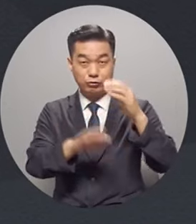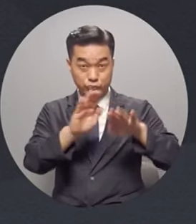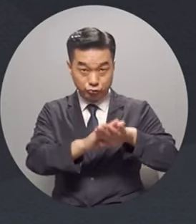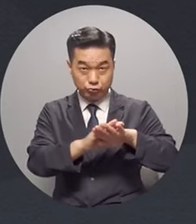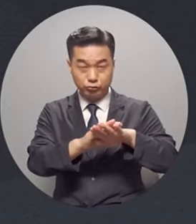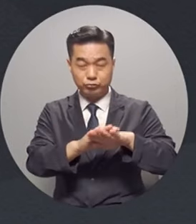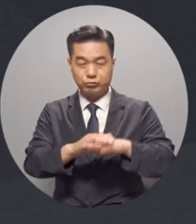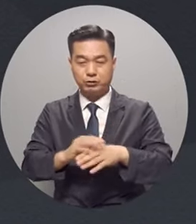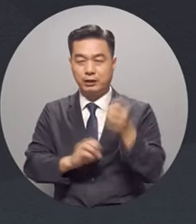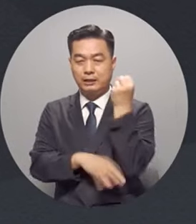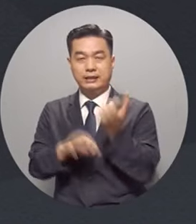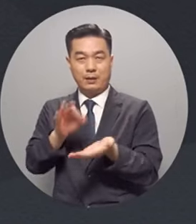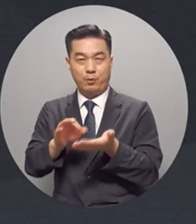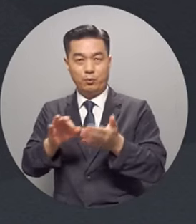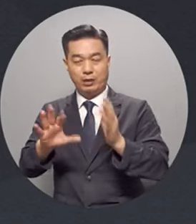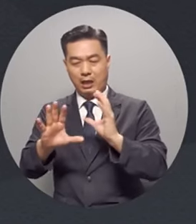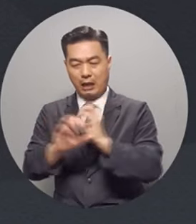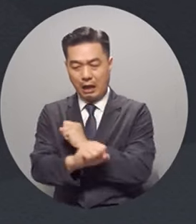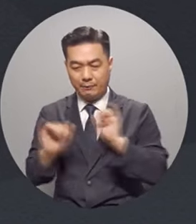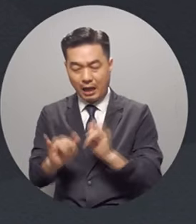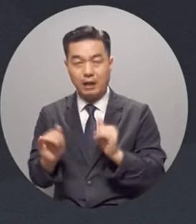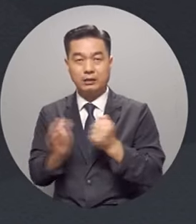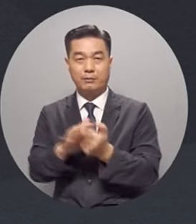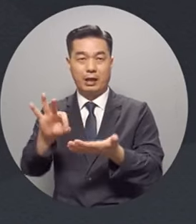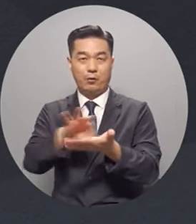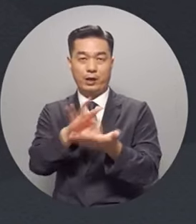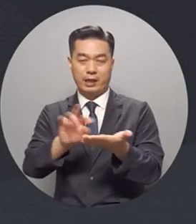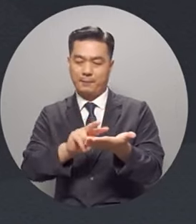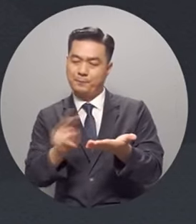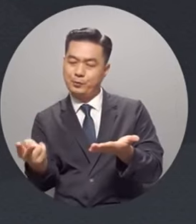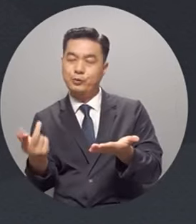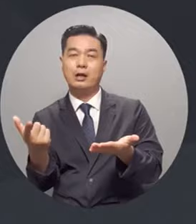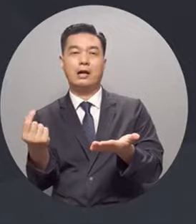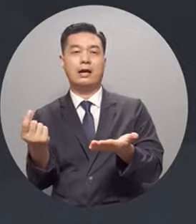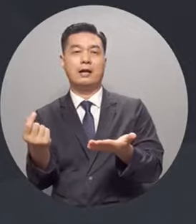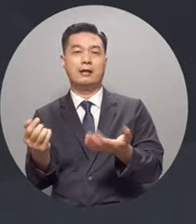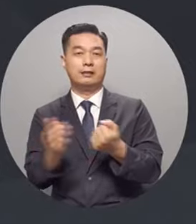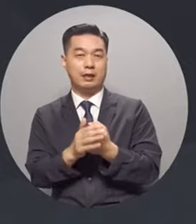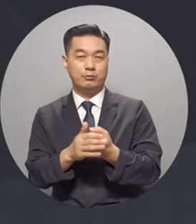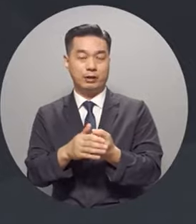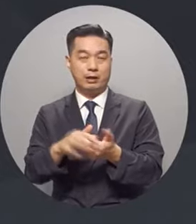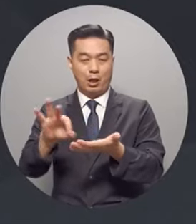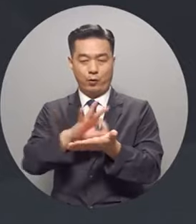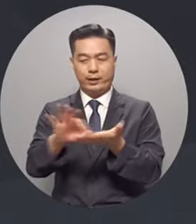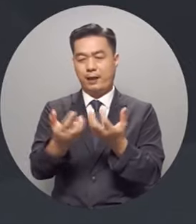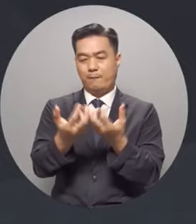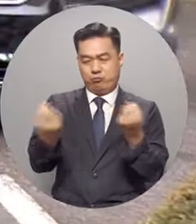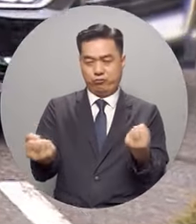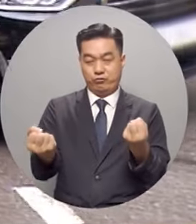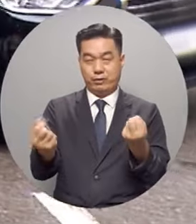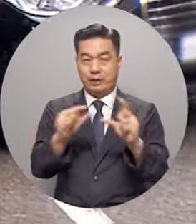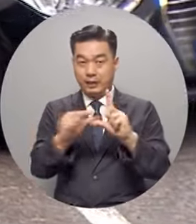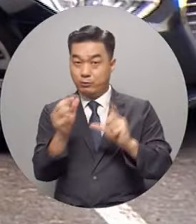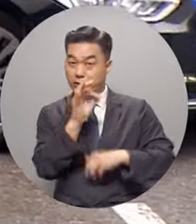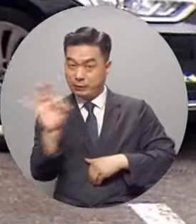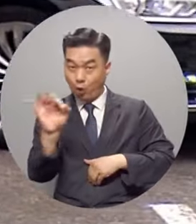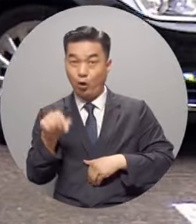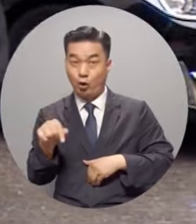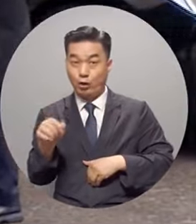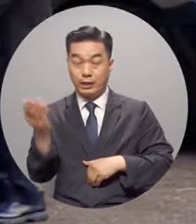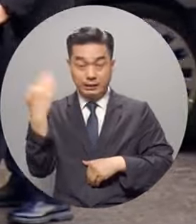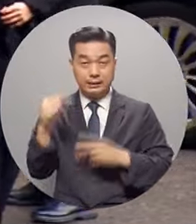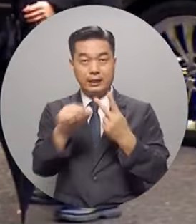피하고자 회계 처리를 일부러 변경했다고 판단했습니다 분식 회계 의혹을 일부 인정한 겁니다 지난 2월